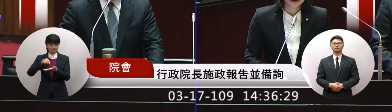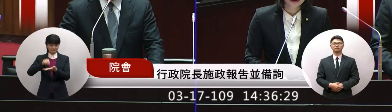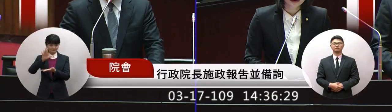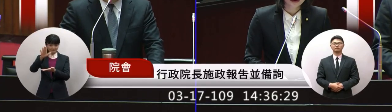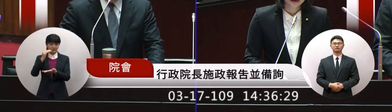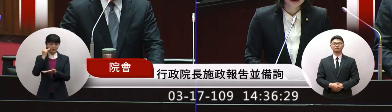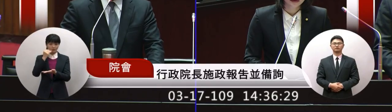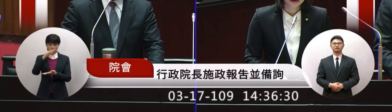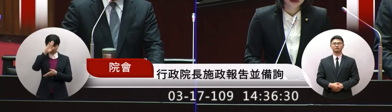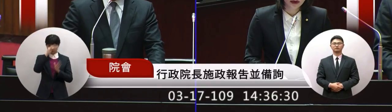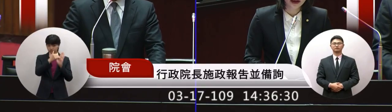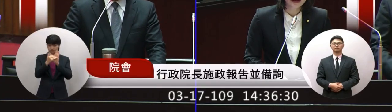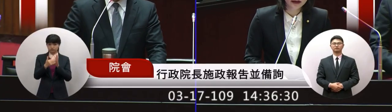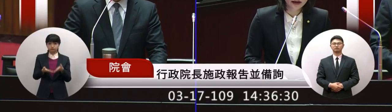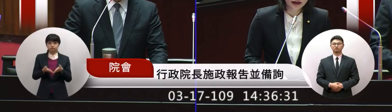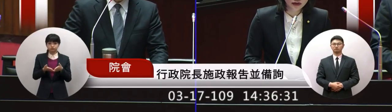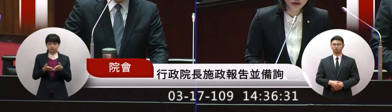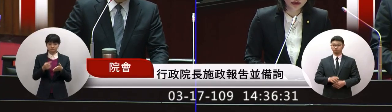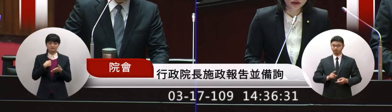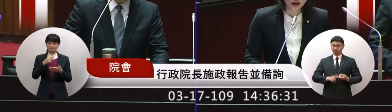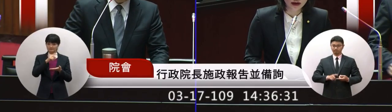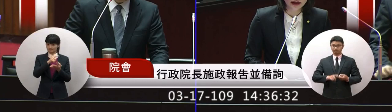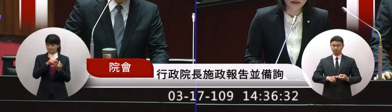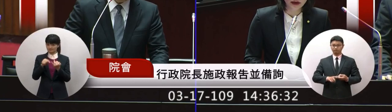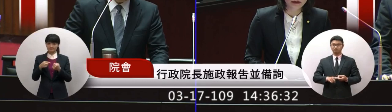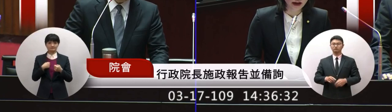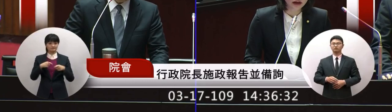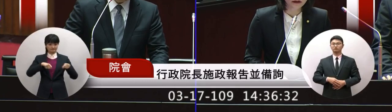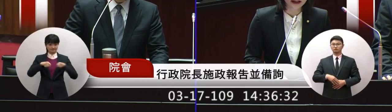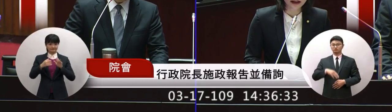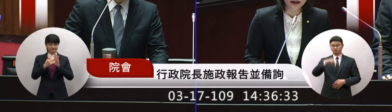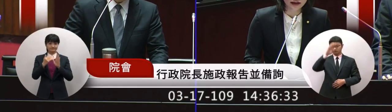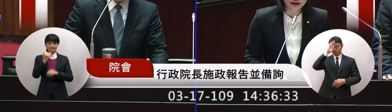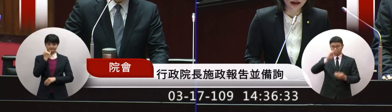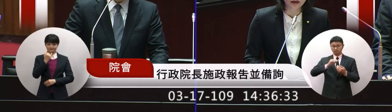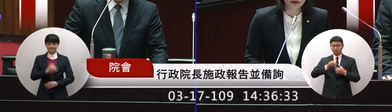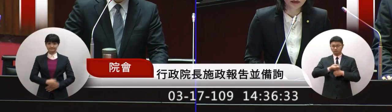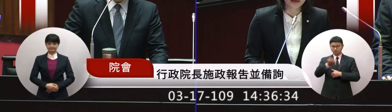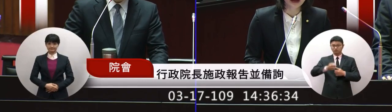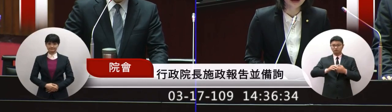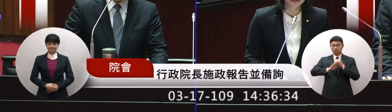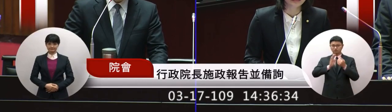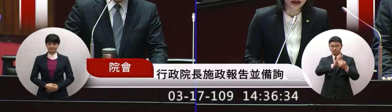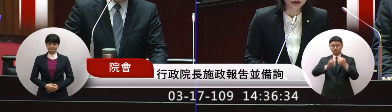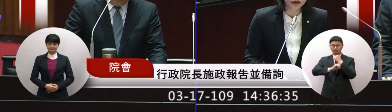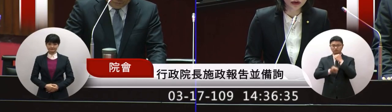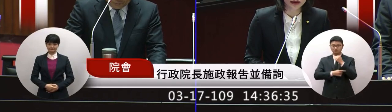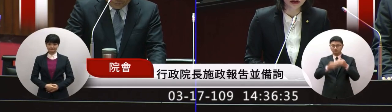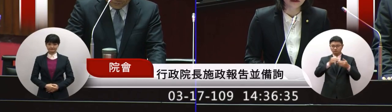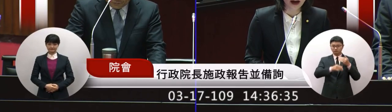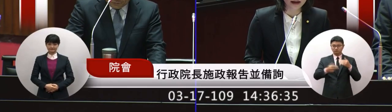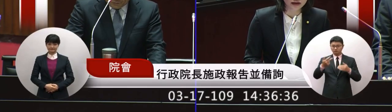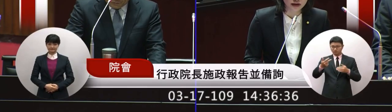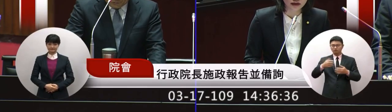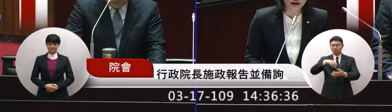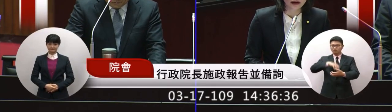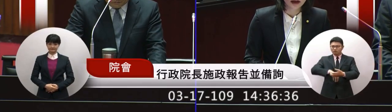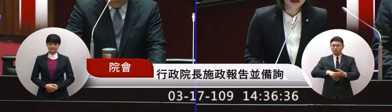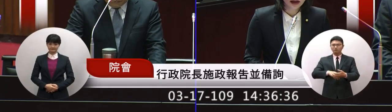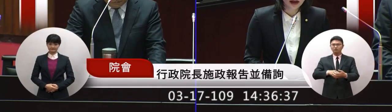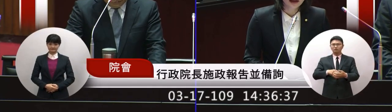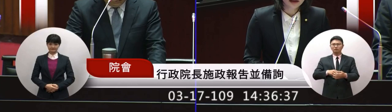种的限制作为。 对，可是根据传染病防治法第七条并没有明确的罚